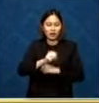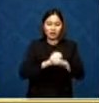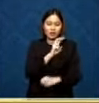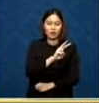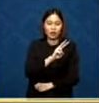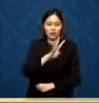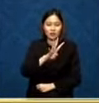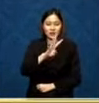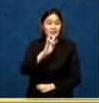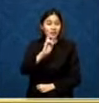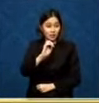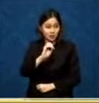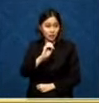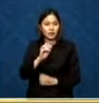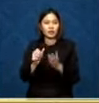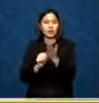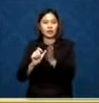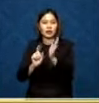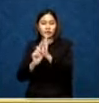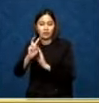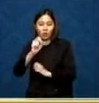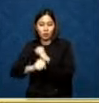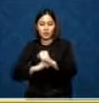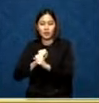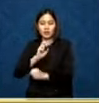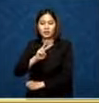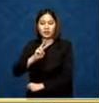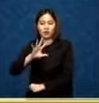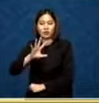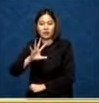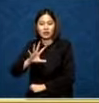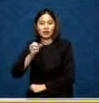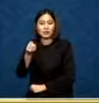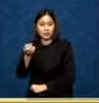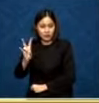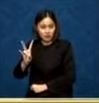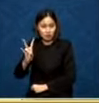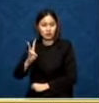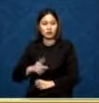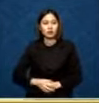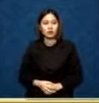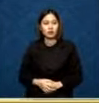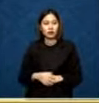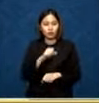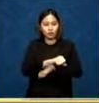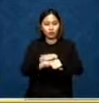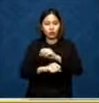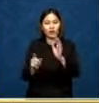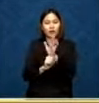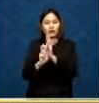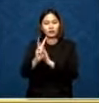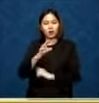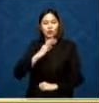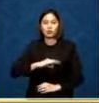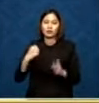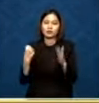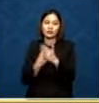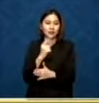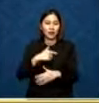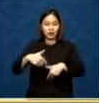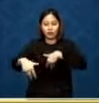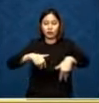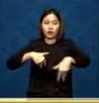2470นะครับแล้วก็อีกครั้งที่2เมื่อปี2517นะครับการซ่อมบำรุงครั้งที่2เป็นที่น่าเสียดายที่ชาวบ้านซ่